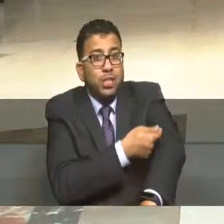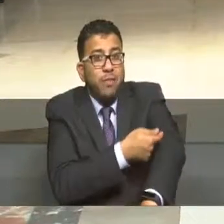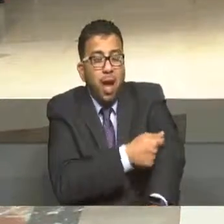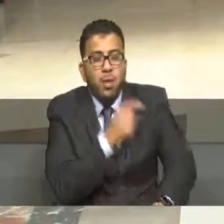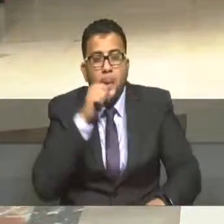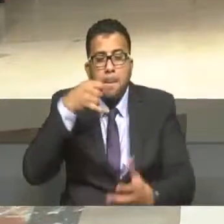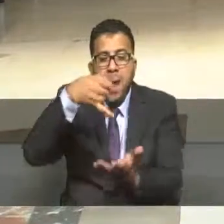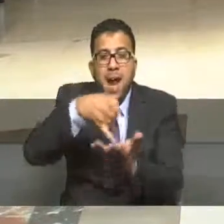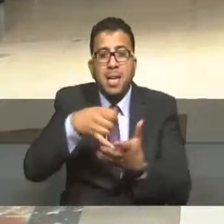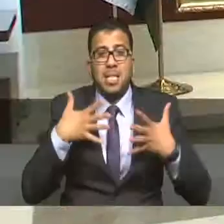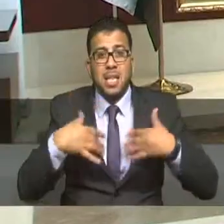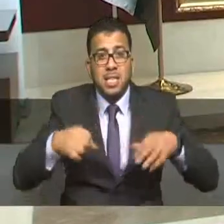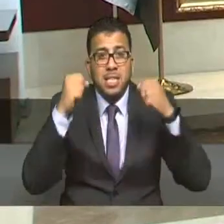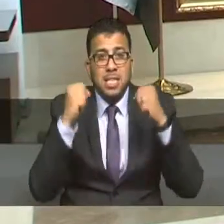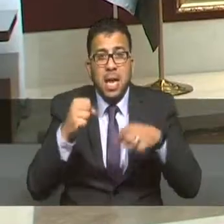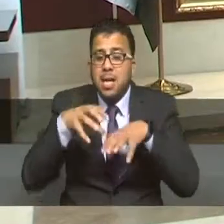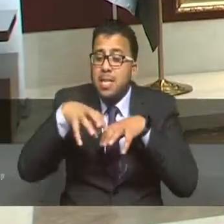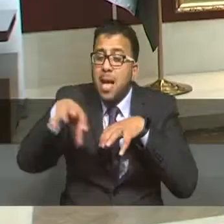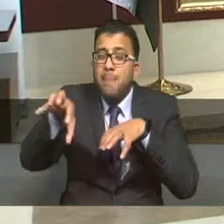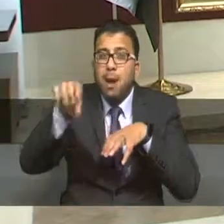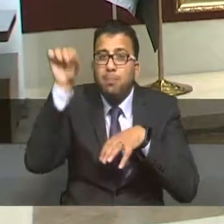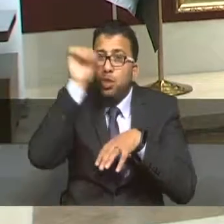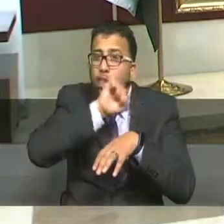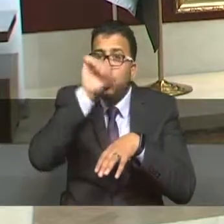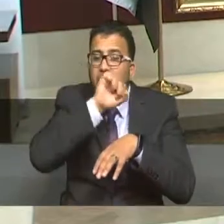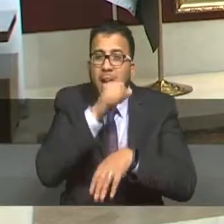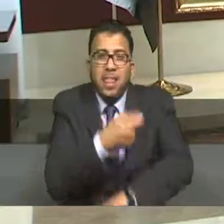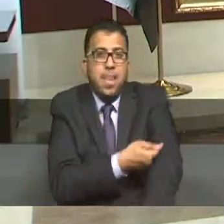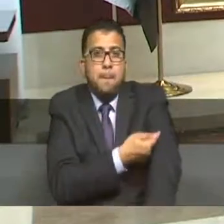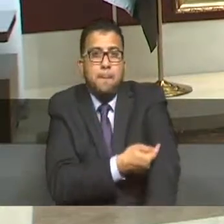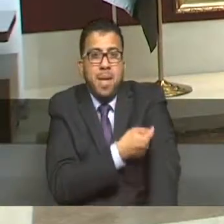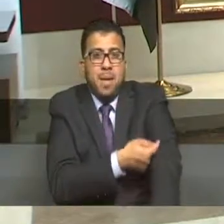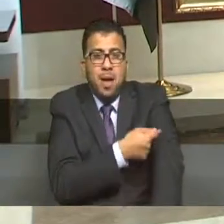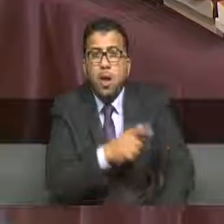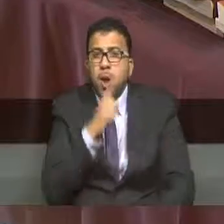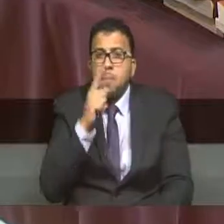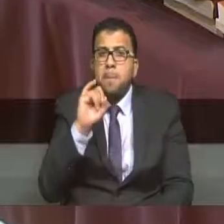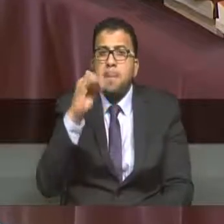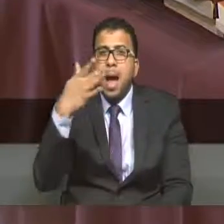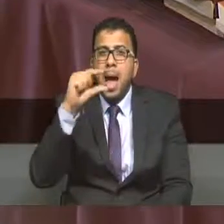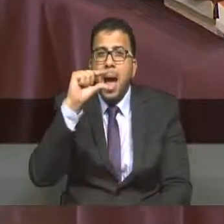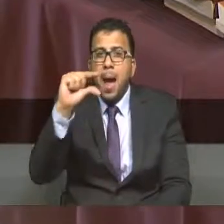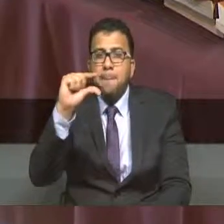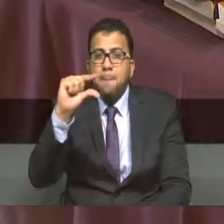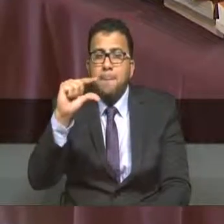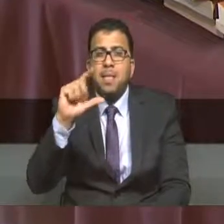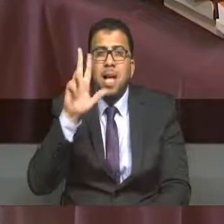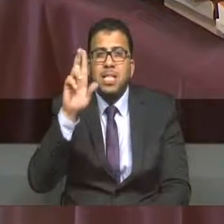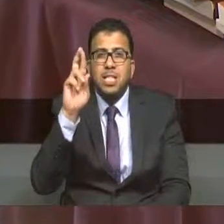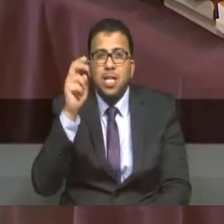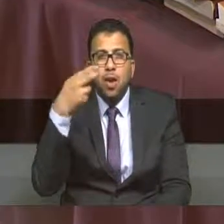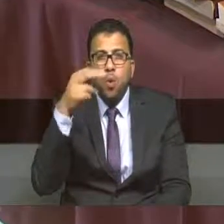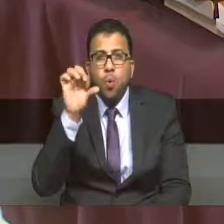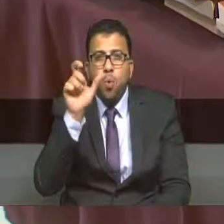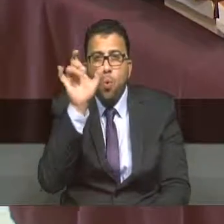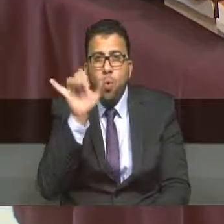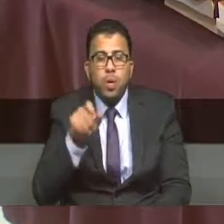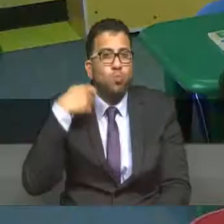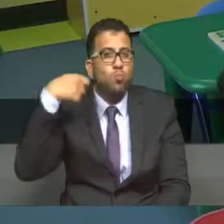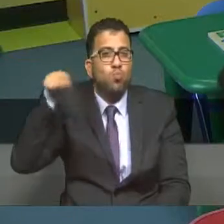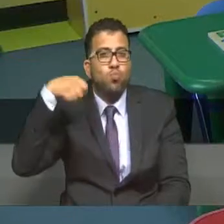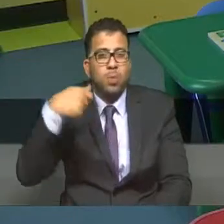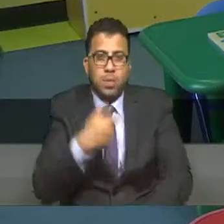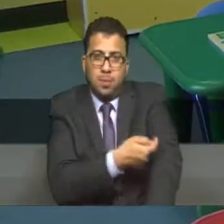المراكز الصحية التابعة لمنطقة الشارقة الطبية، وذلك بحضور محمد عبد الله الزرعوني مدير منطقة الشارقة